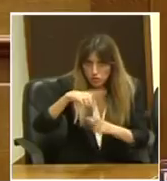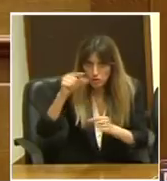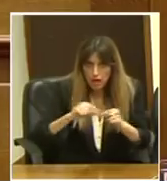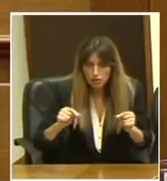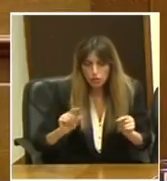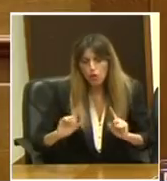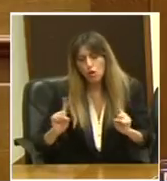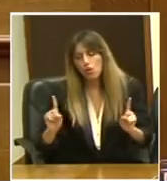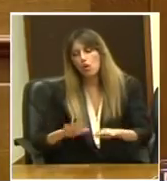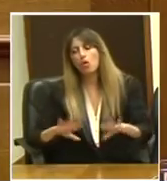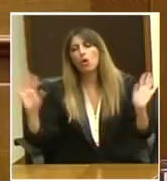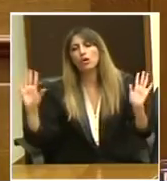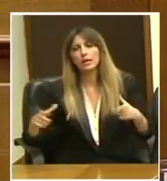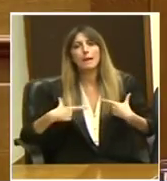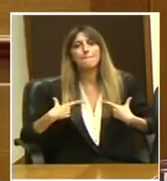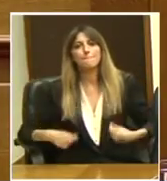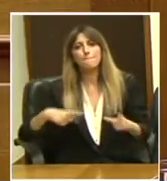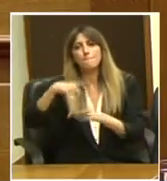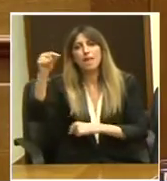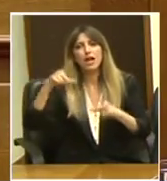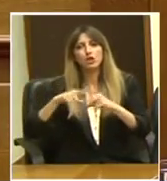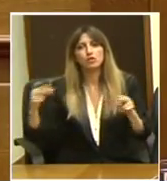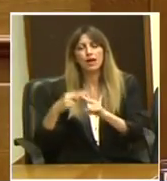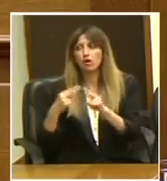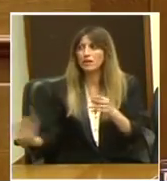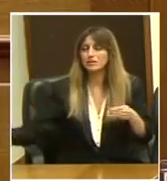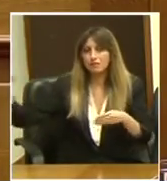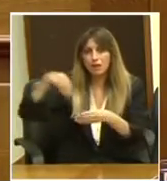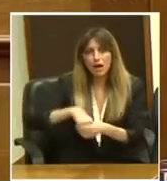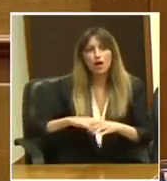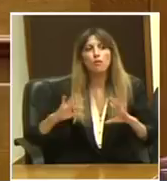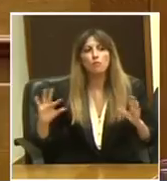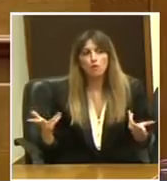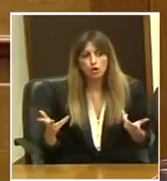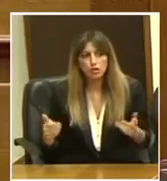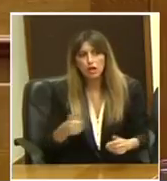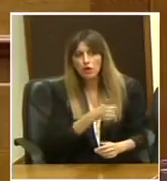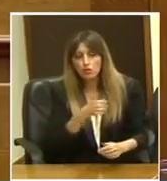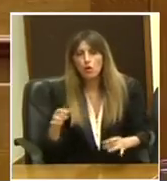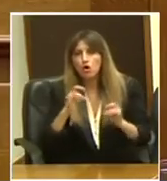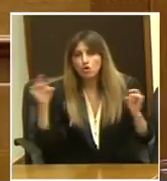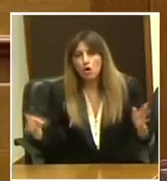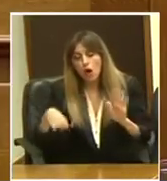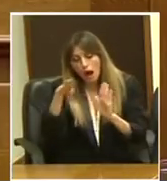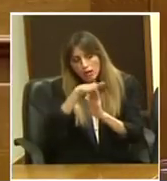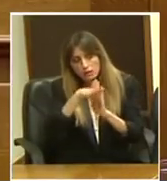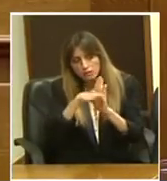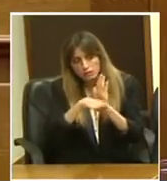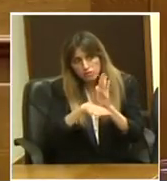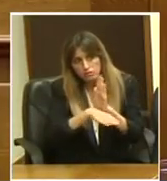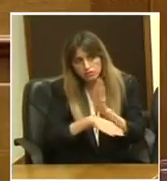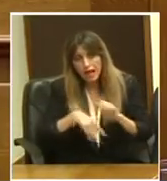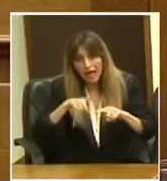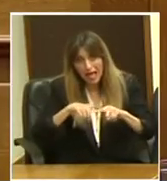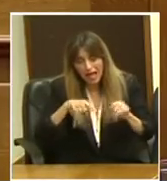Πότε γίνονται μέλος του ΝΑΤΟ? Μόνο εάν ικανοποιήσουν τους όρους που έχει θέσει η Ελλάδα. Ποιοι είναι